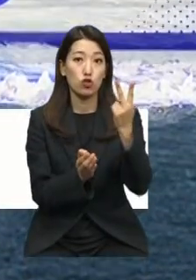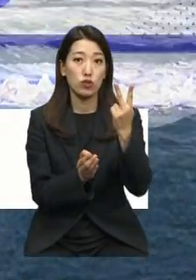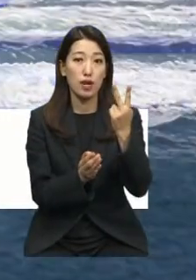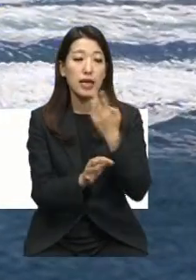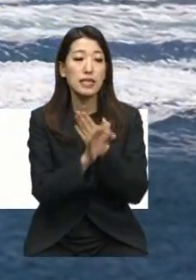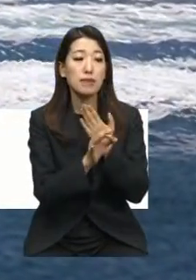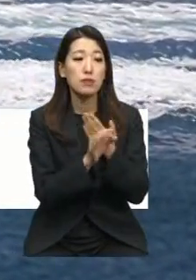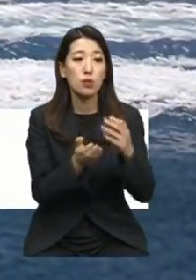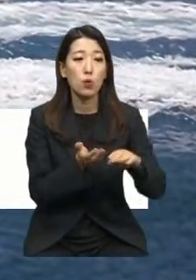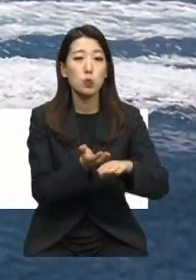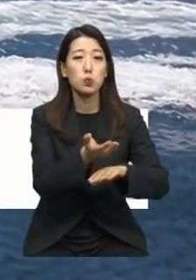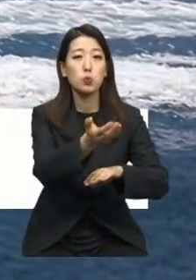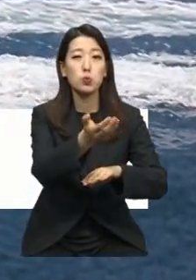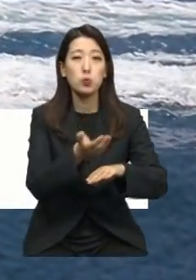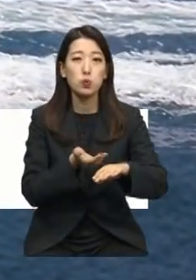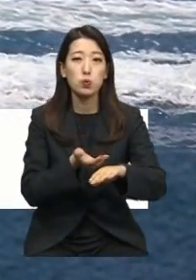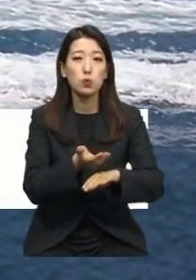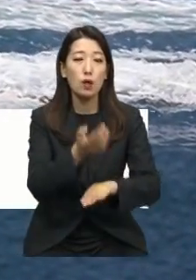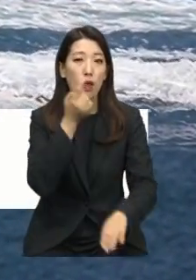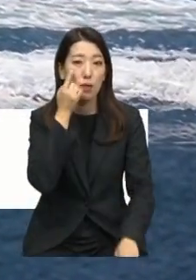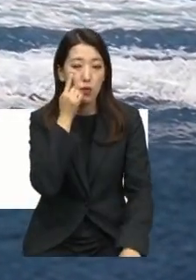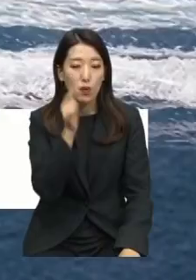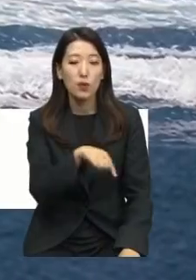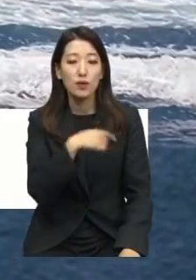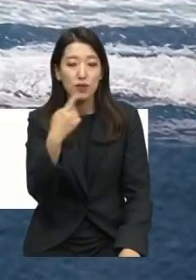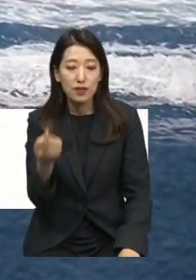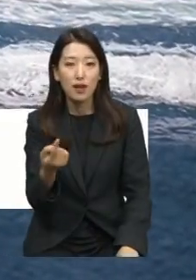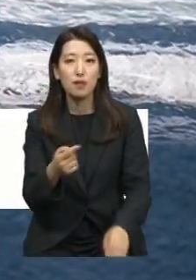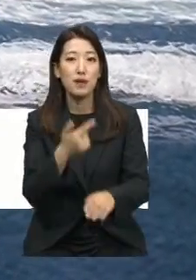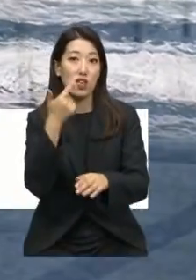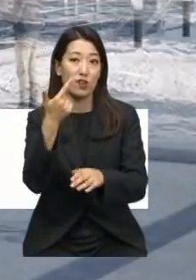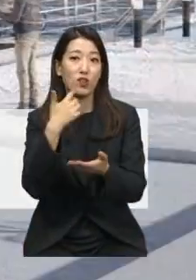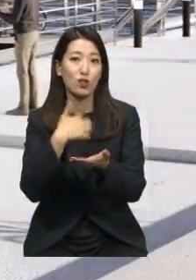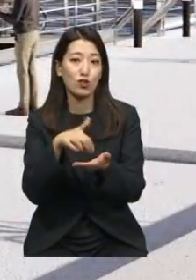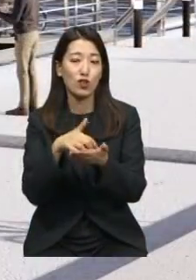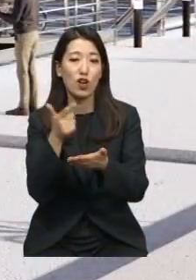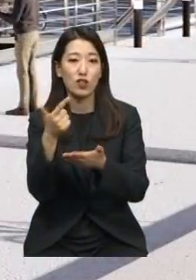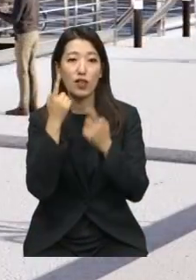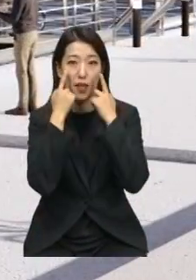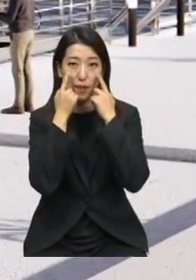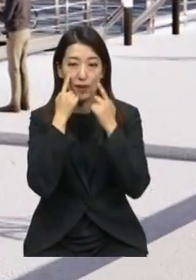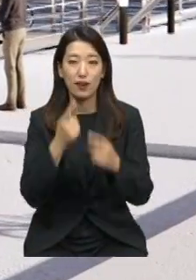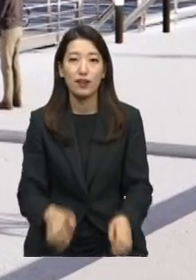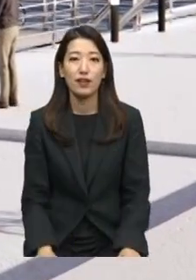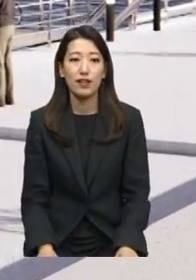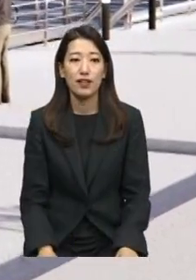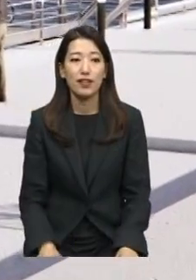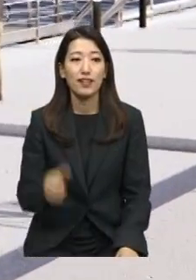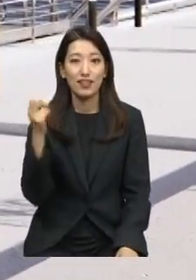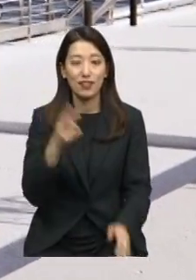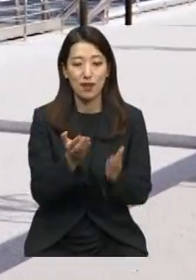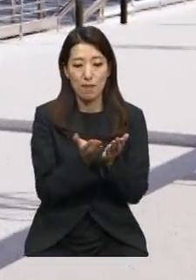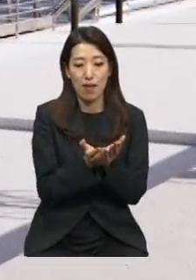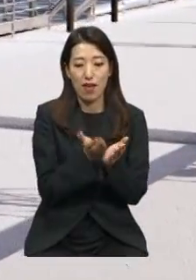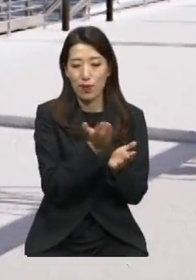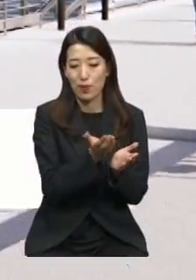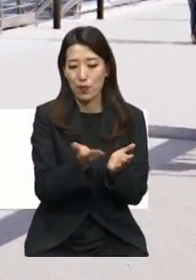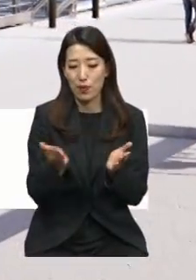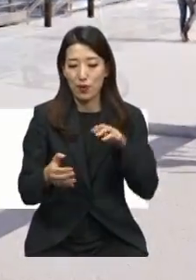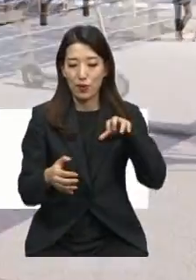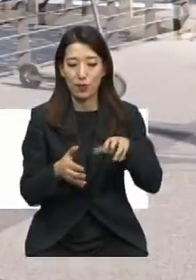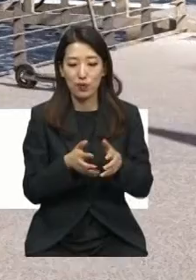연말까지 여섯 척이 순차적으로 한강에 도착할 예정입니다 동시에 선착장도 하나둘씩 모습을